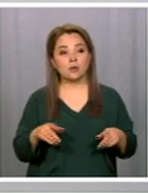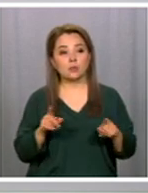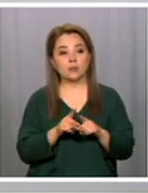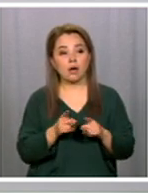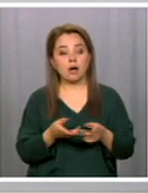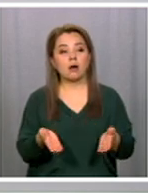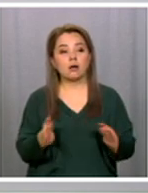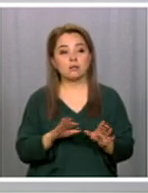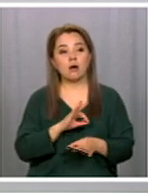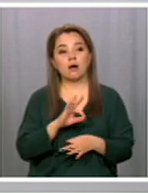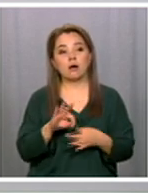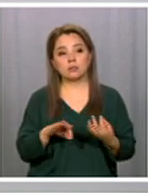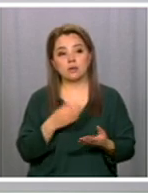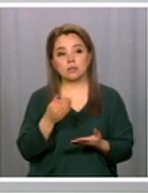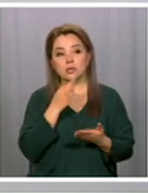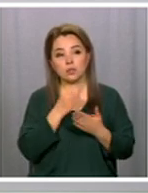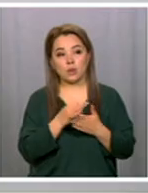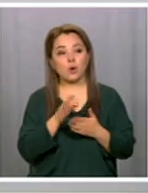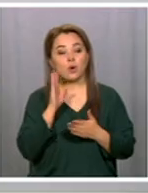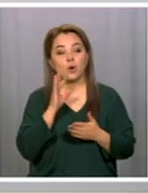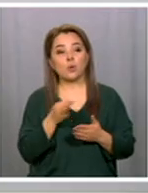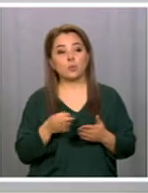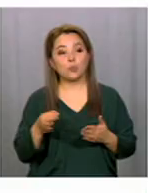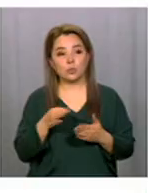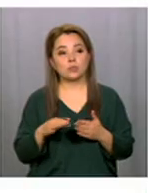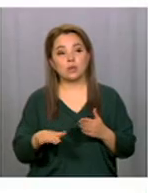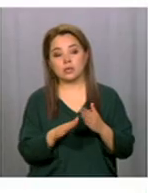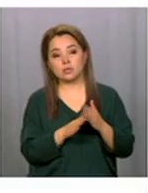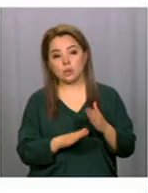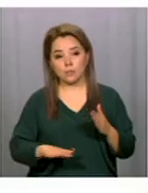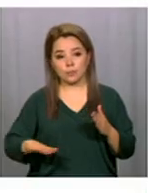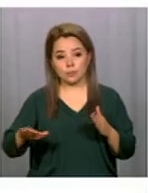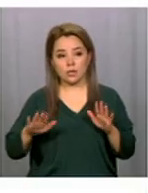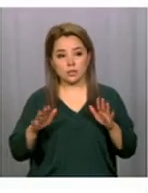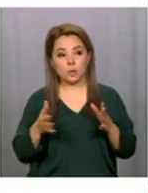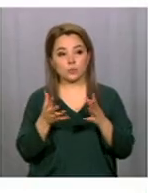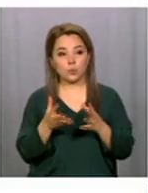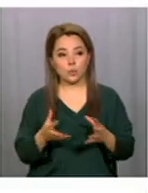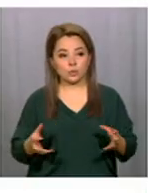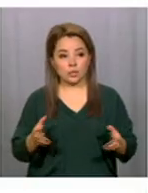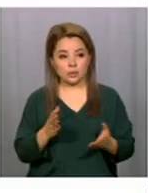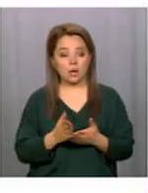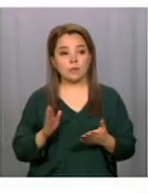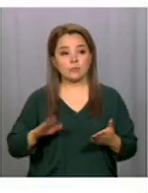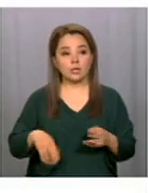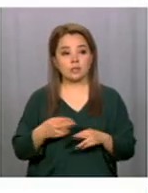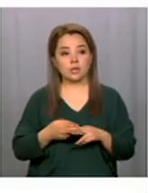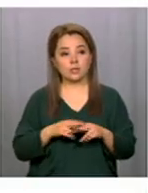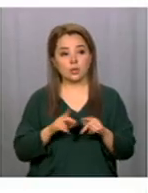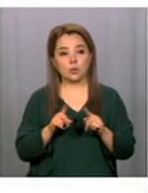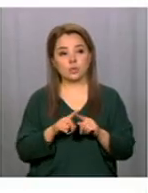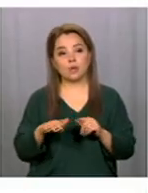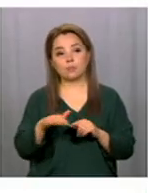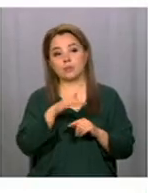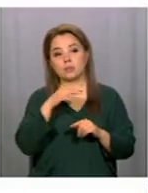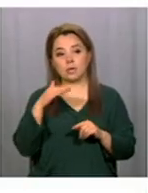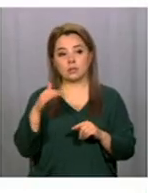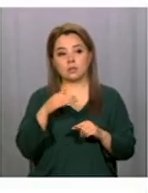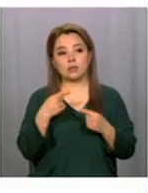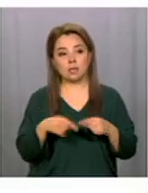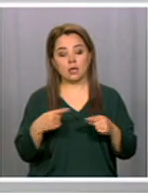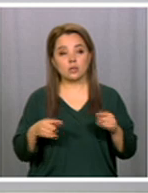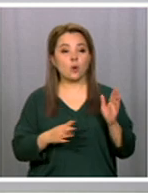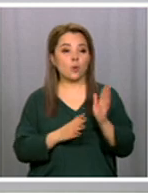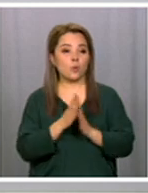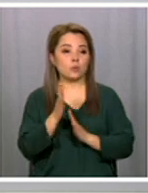қалған қалдықтары көлдің табанына шөгеді. Яғни одан кейін көлдің бетінде кейгезде